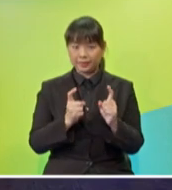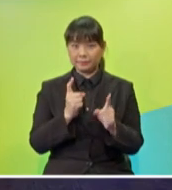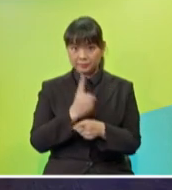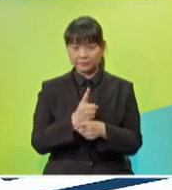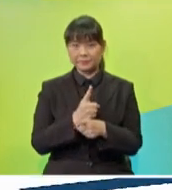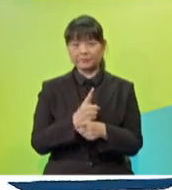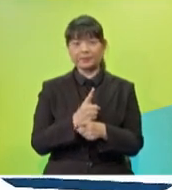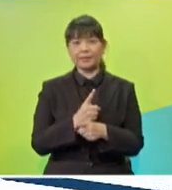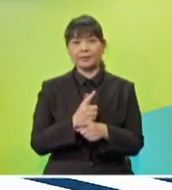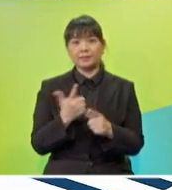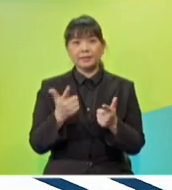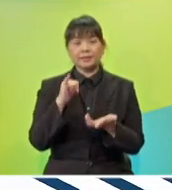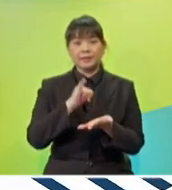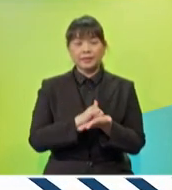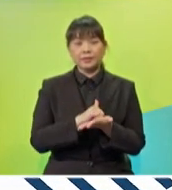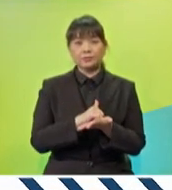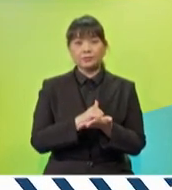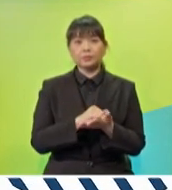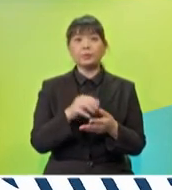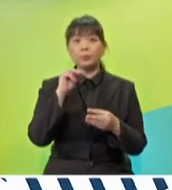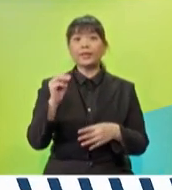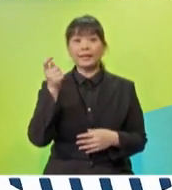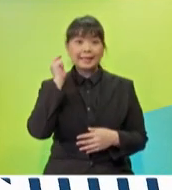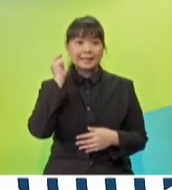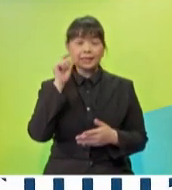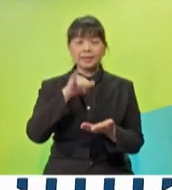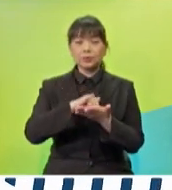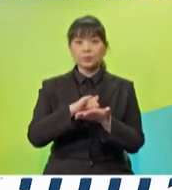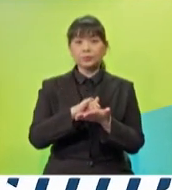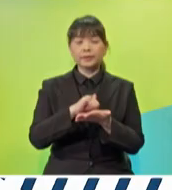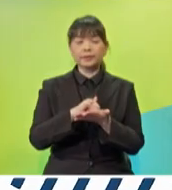selain itu juga terpaksa memakai baju